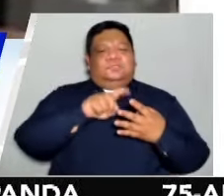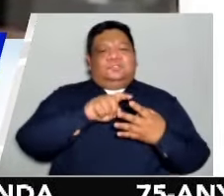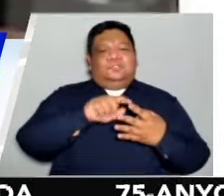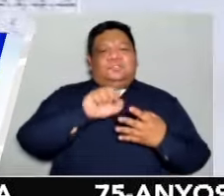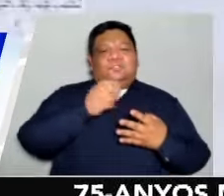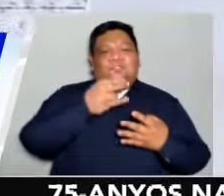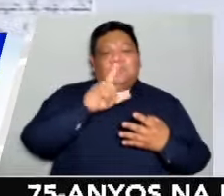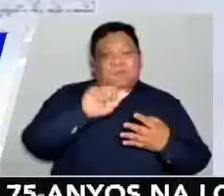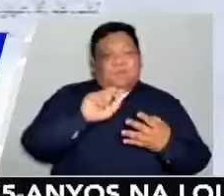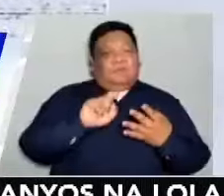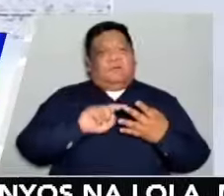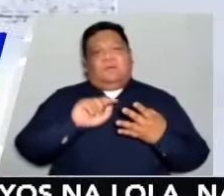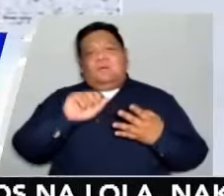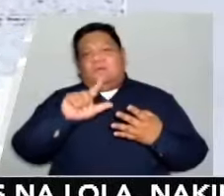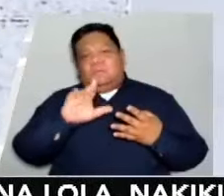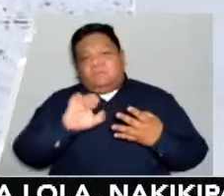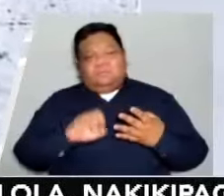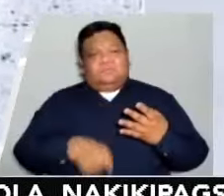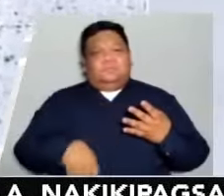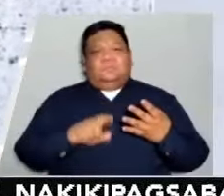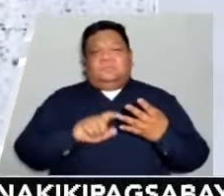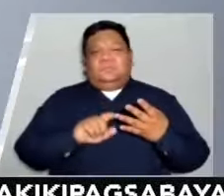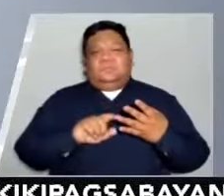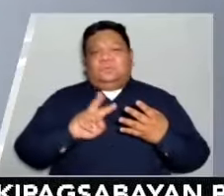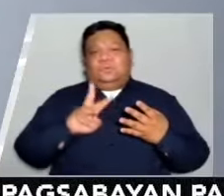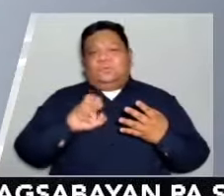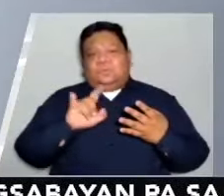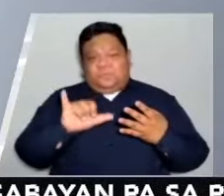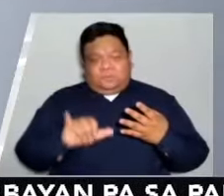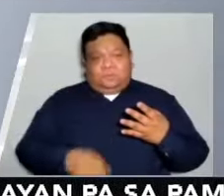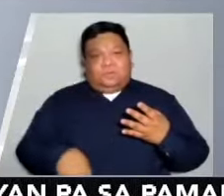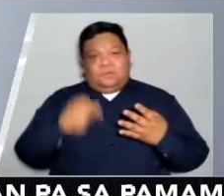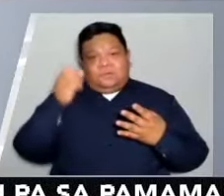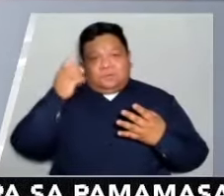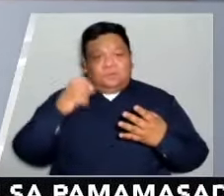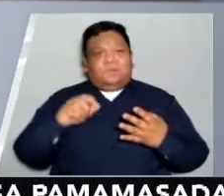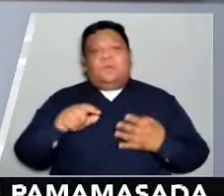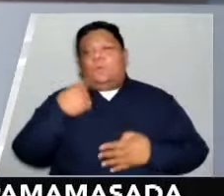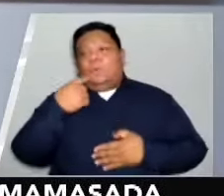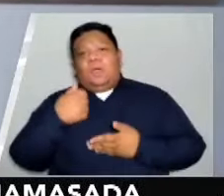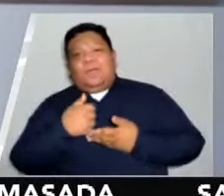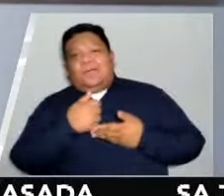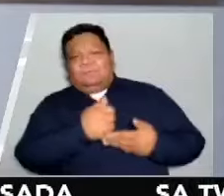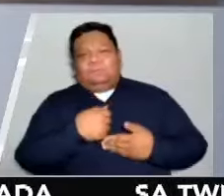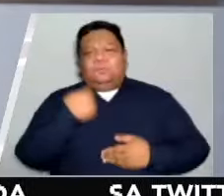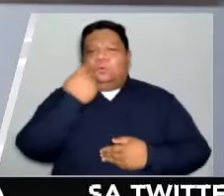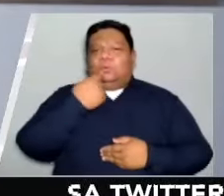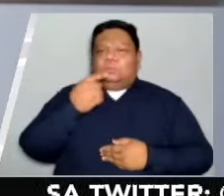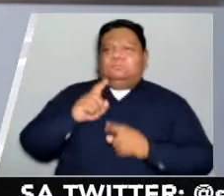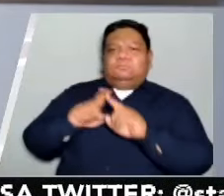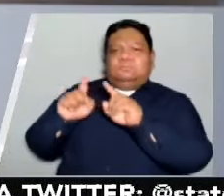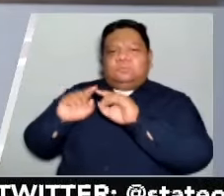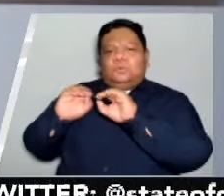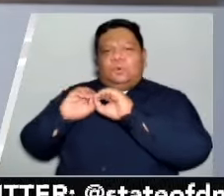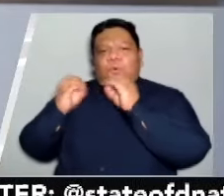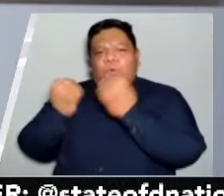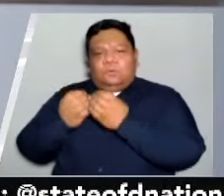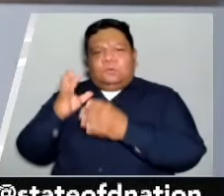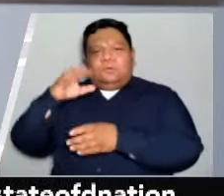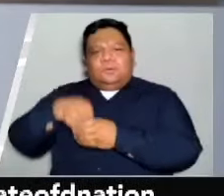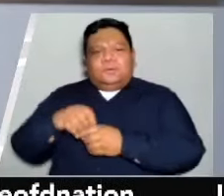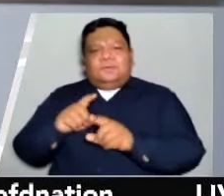Pogo kabilang diyan ang Singaporean na si zang J at ex Chinese policeman dwen Wu ng porak Pogo na inisyuhan